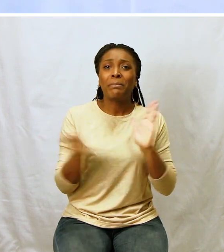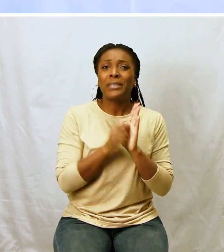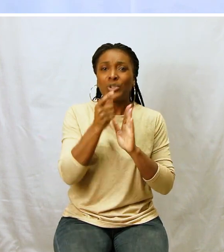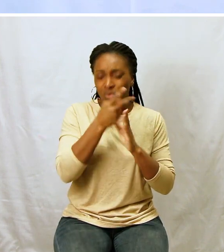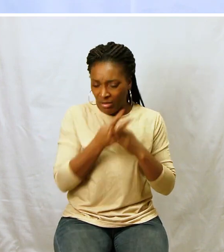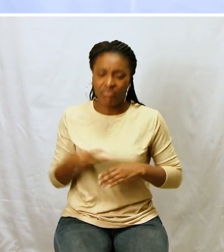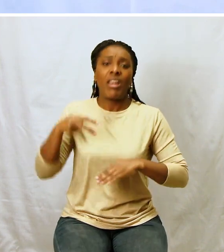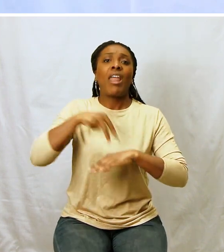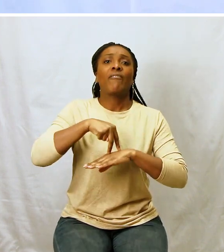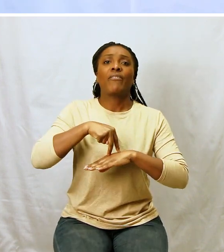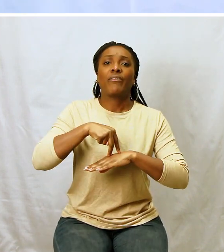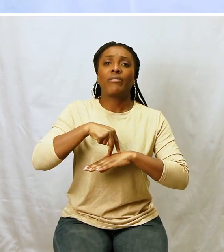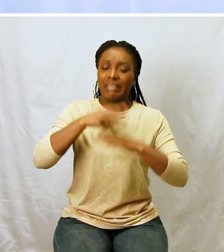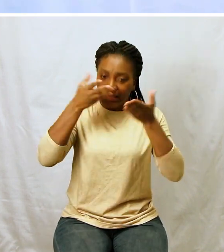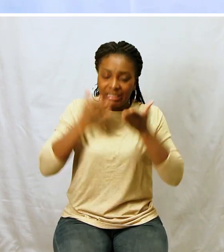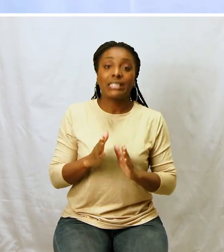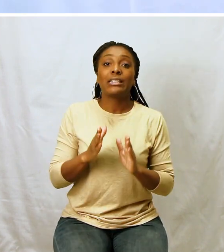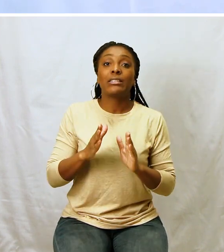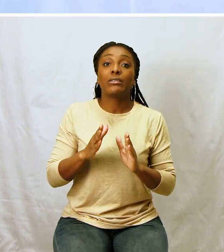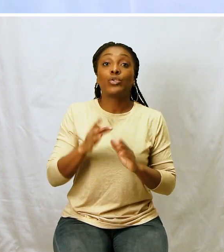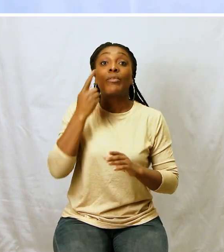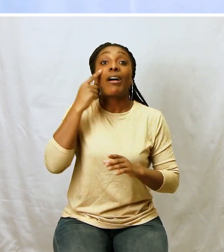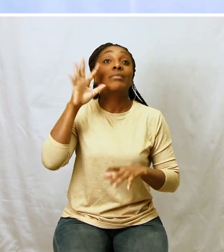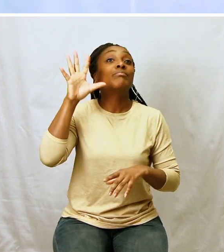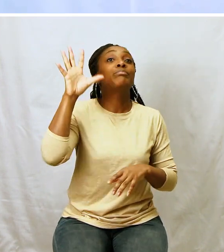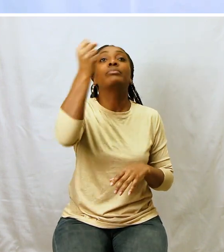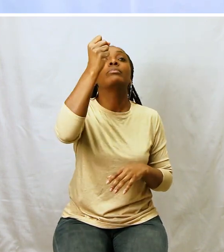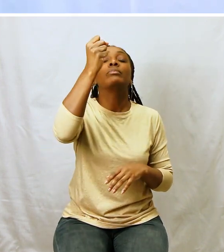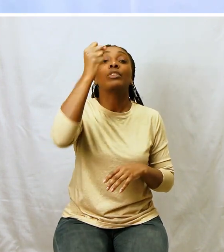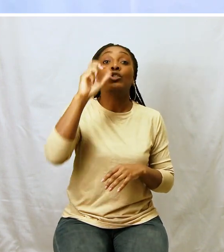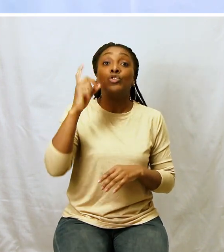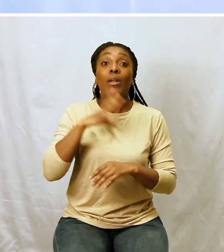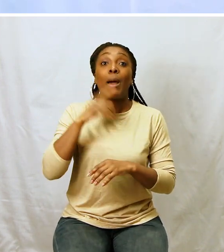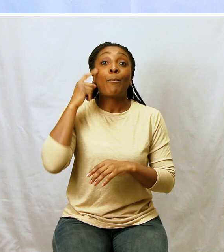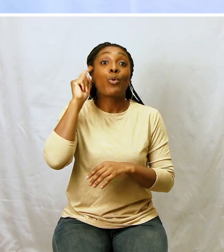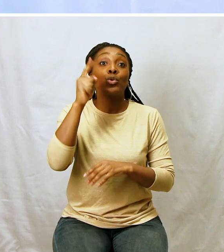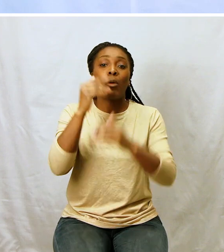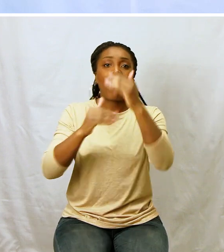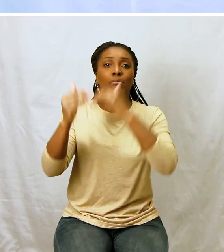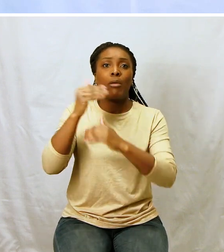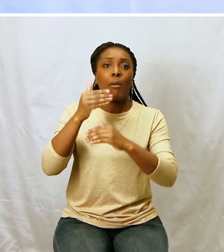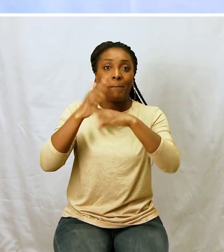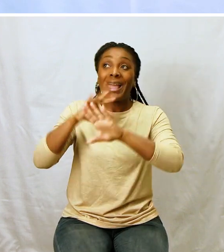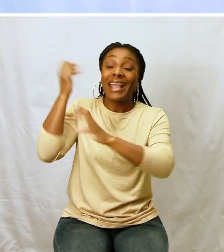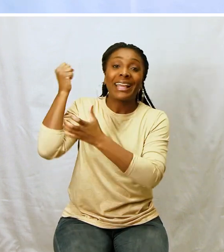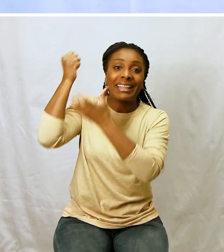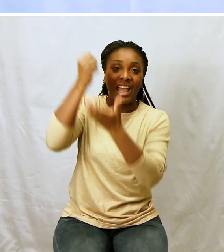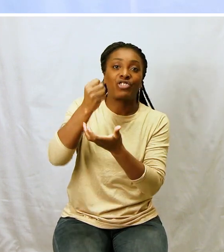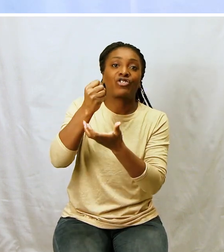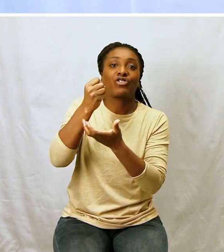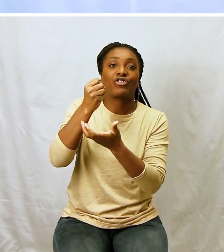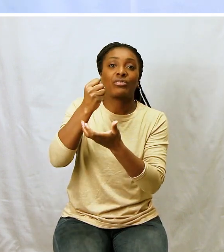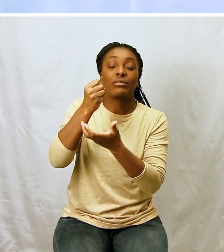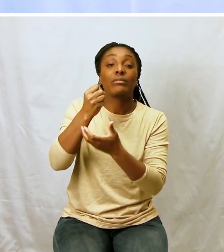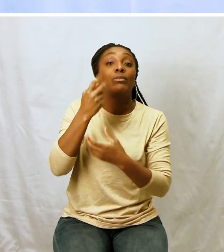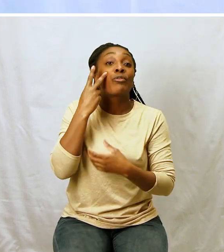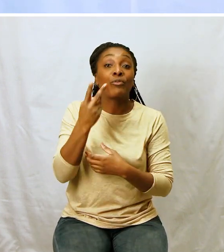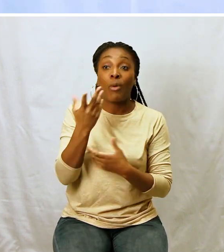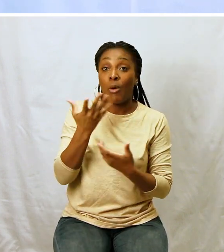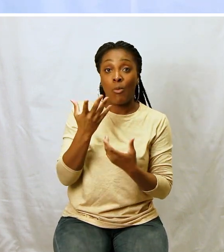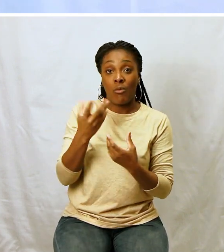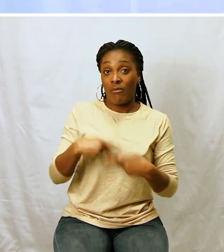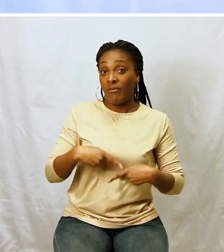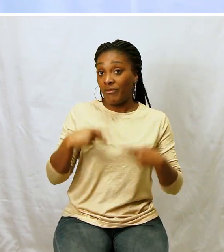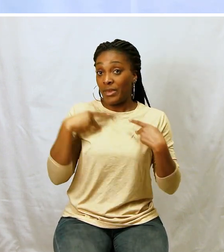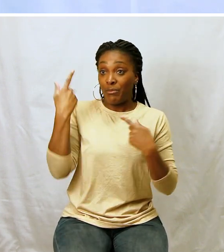tu vas voir et tu vas pouvoir saisir ce que Dieu avait pour toi comme héritage. On voit ça dans la vie d'Abraham. Abraham,